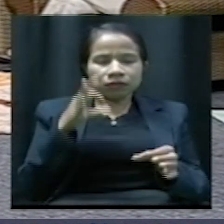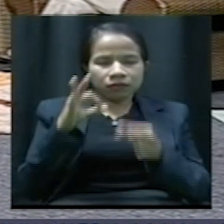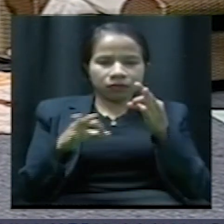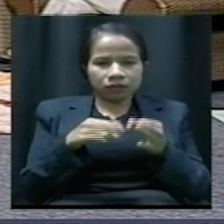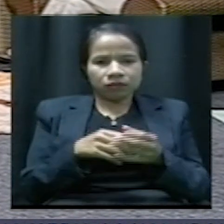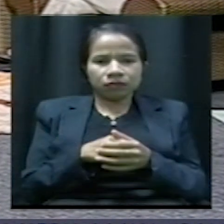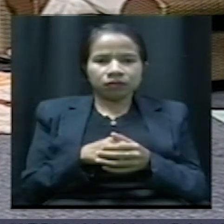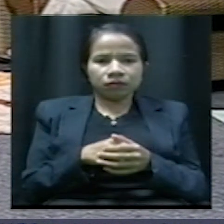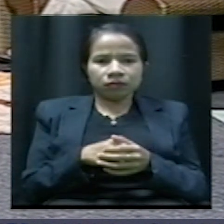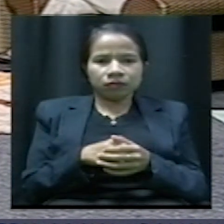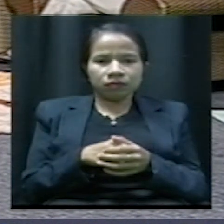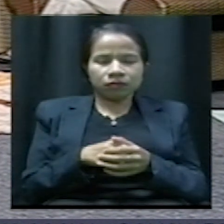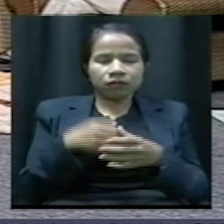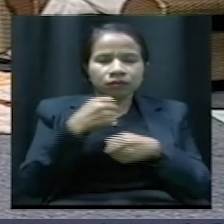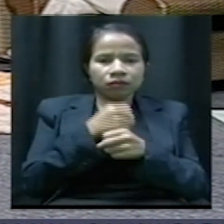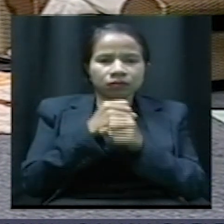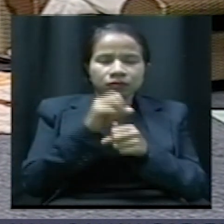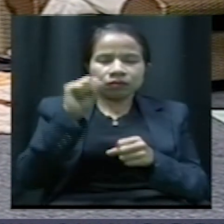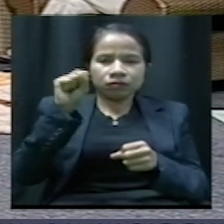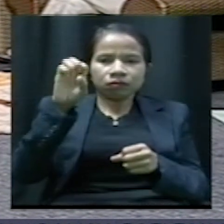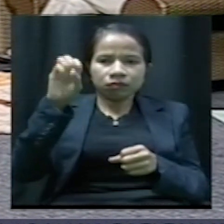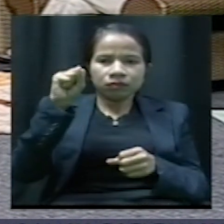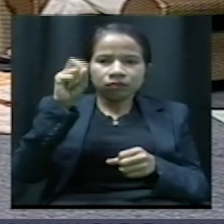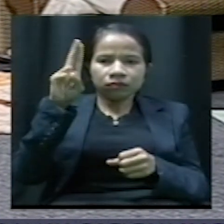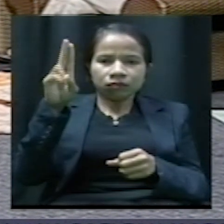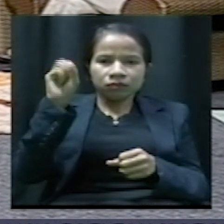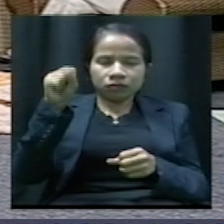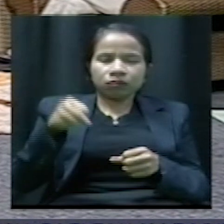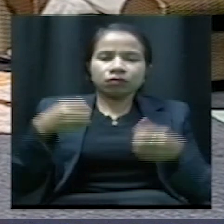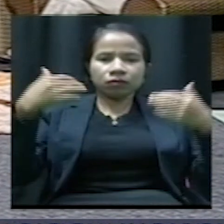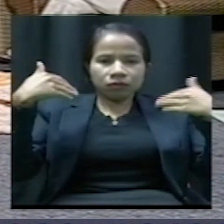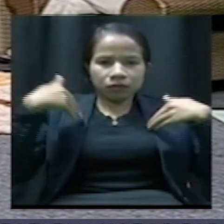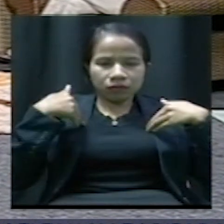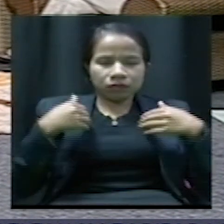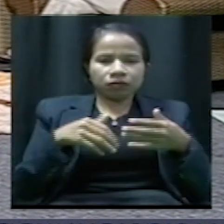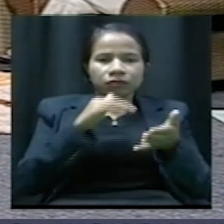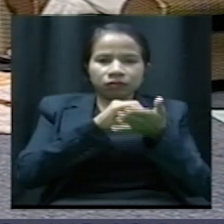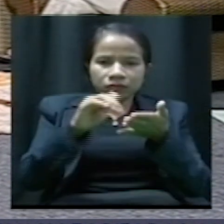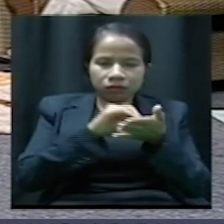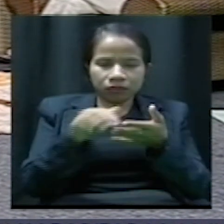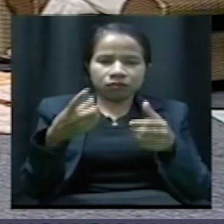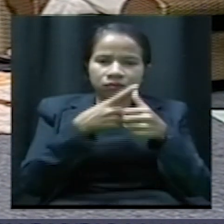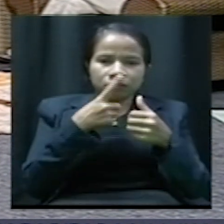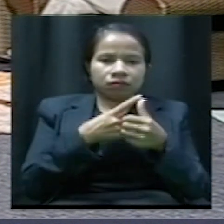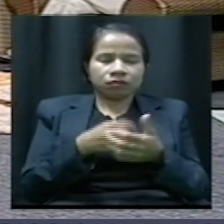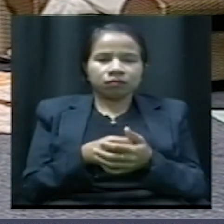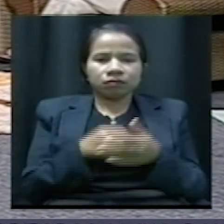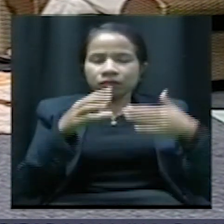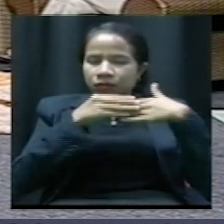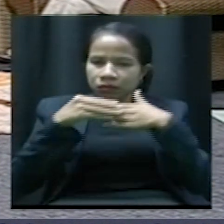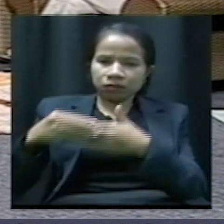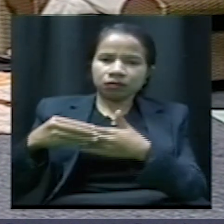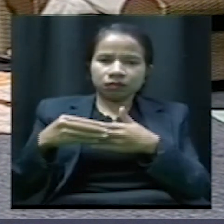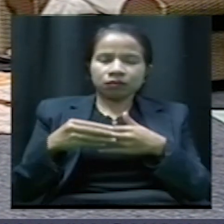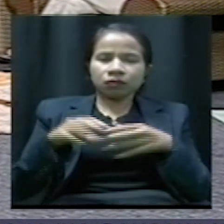Saya kari molok halau sensus. Thank you. Iha. Formasaun yang spesifik